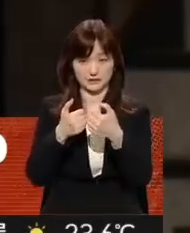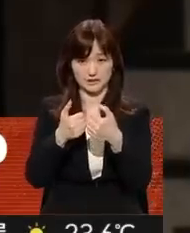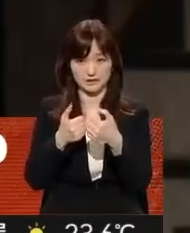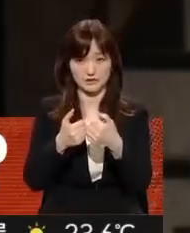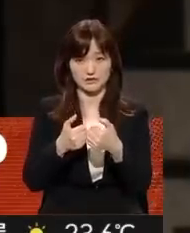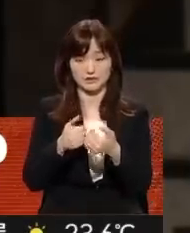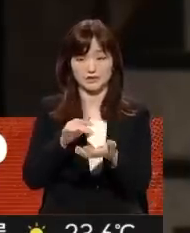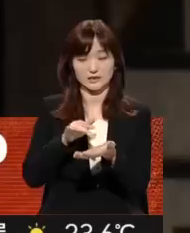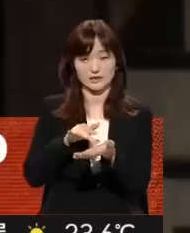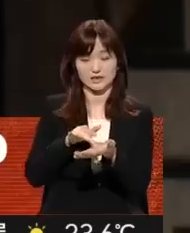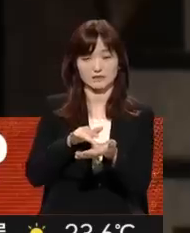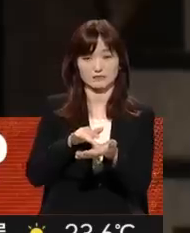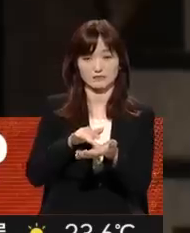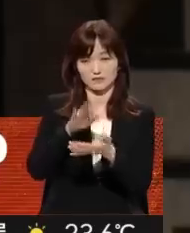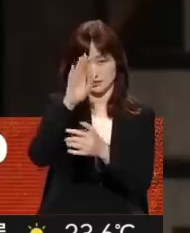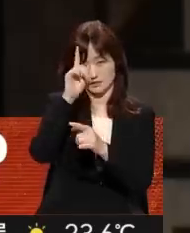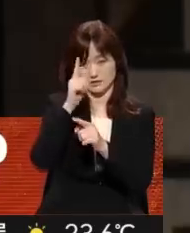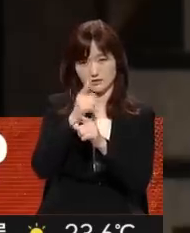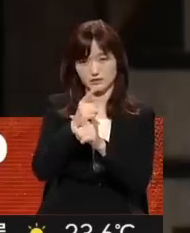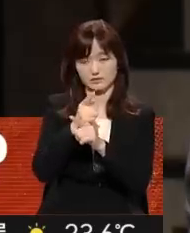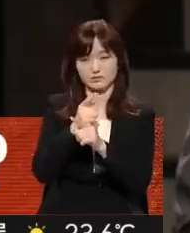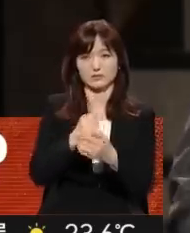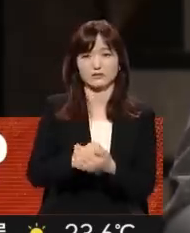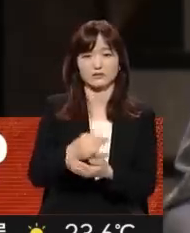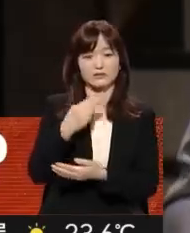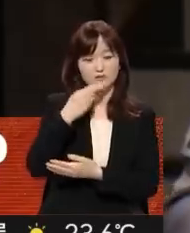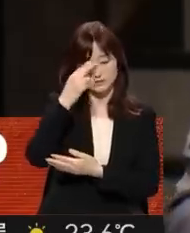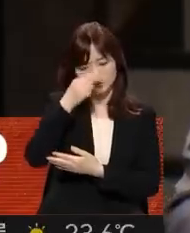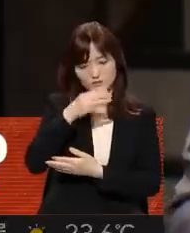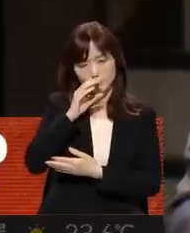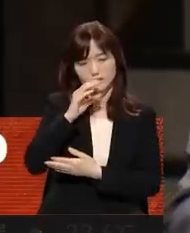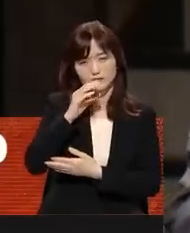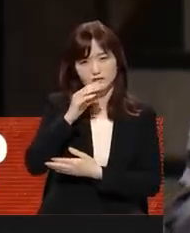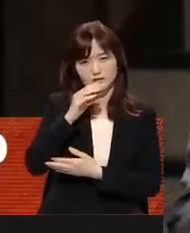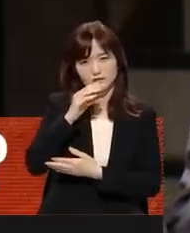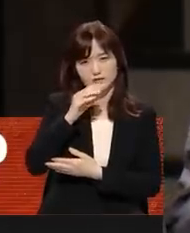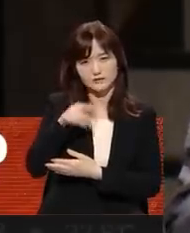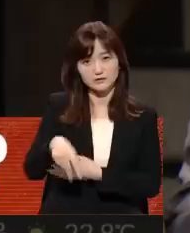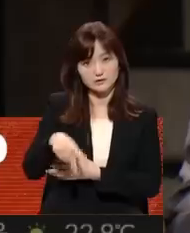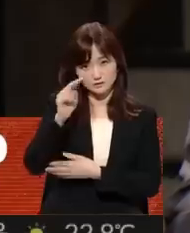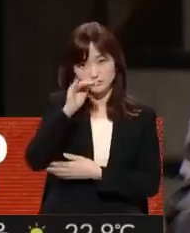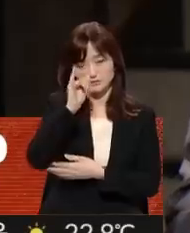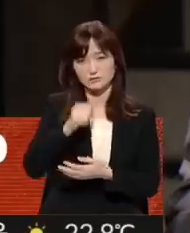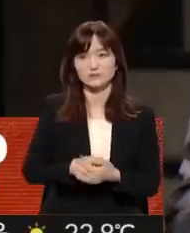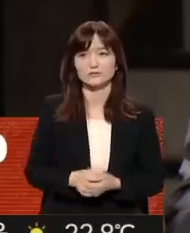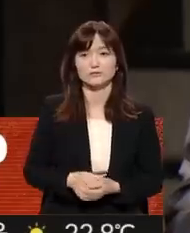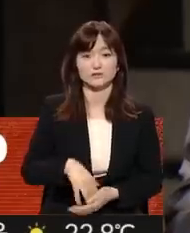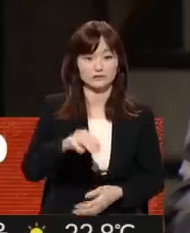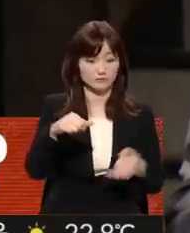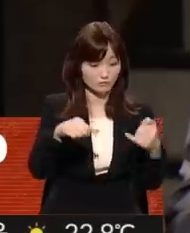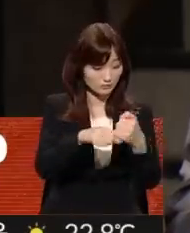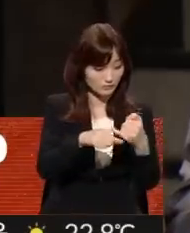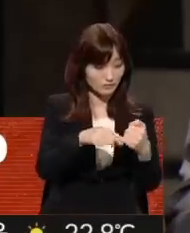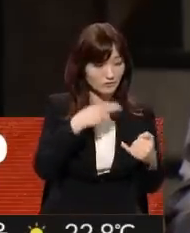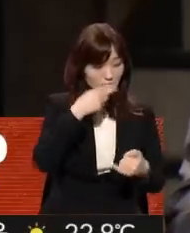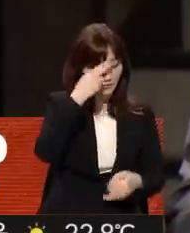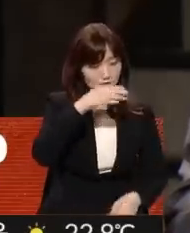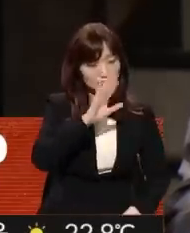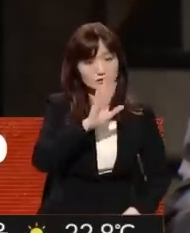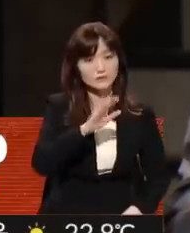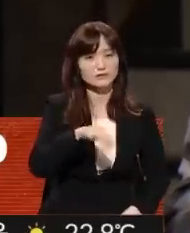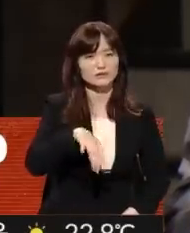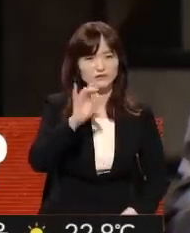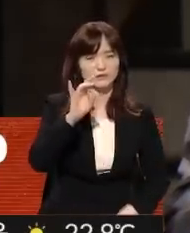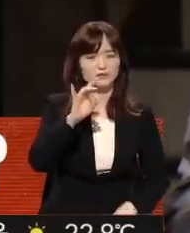뭐 약물 치료가 됐건 치료를 받고 정말 술을 끊을 수만 있다면 그리고 처음에 연애할 때 그렇게 술을 안 먹었다면서요. 그 첫상으로 돌아갈